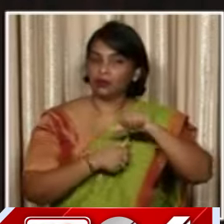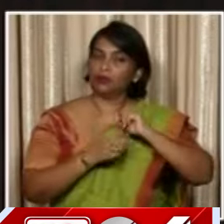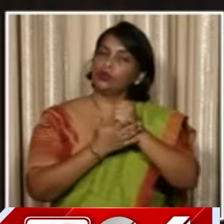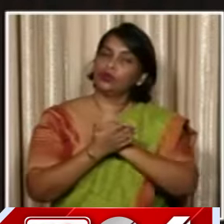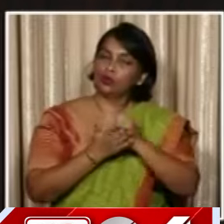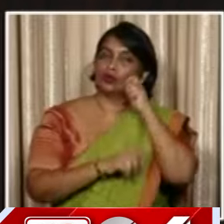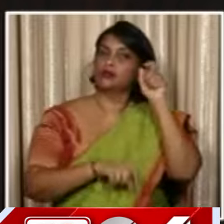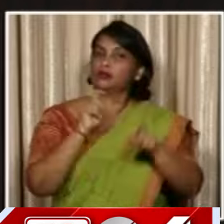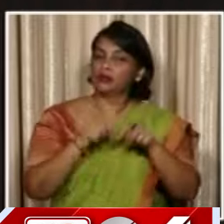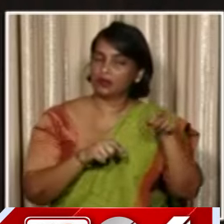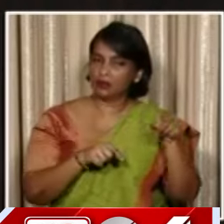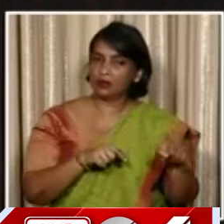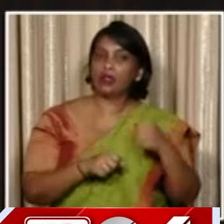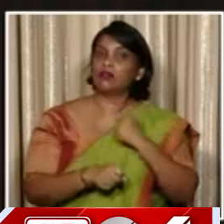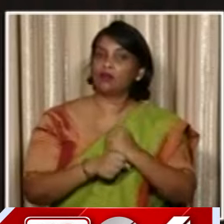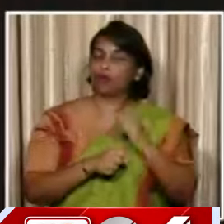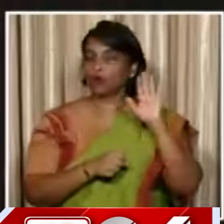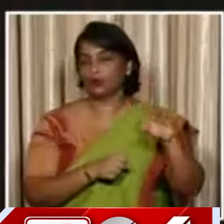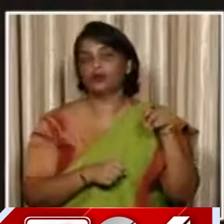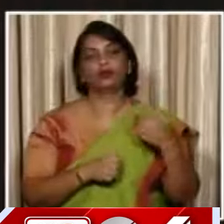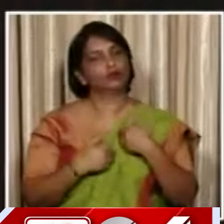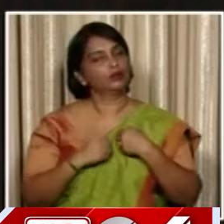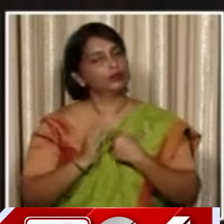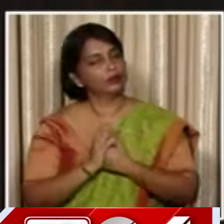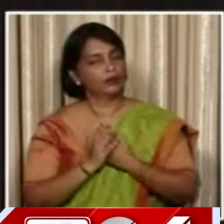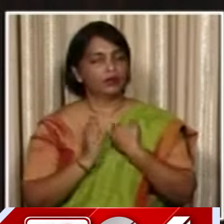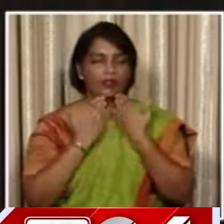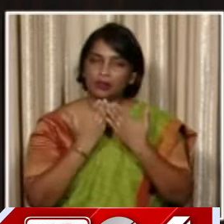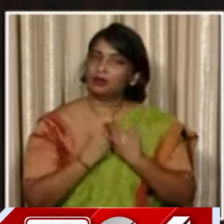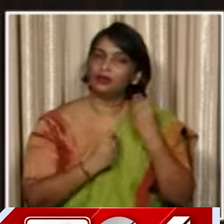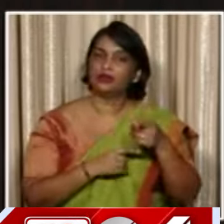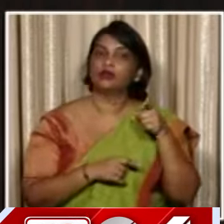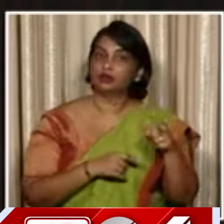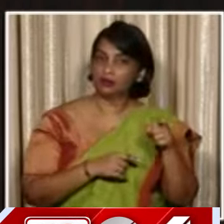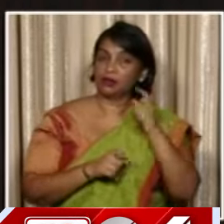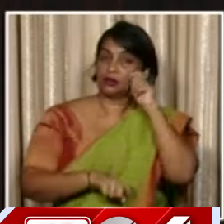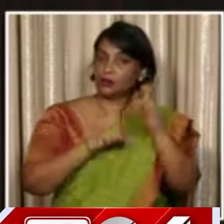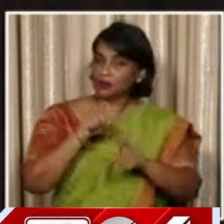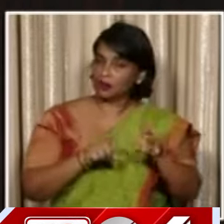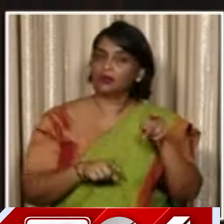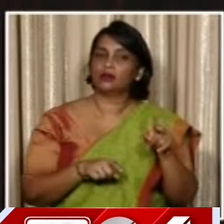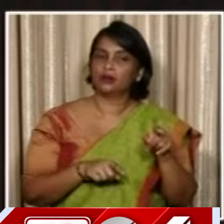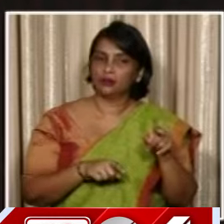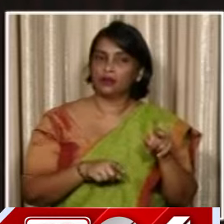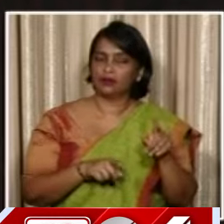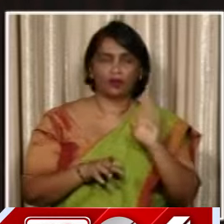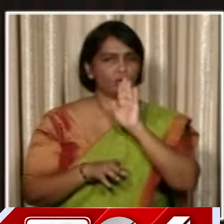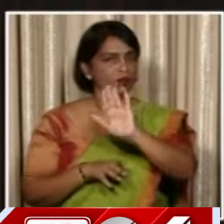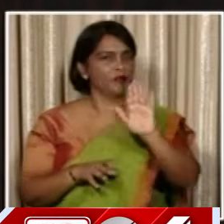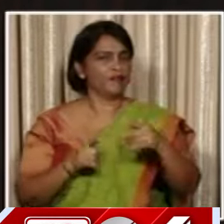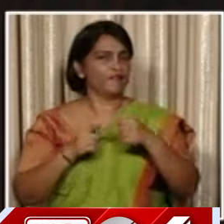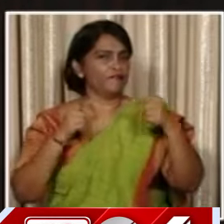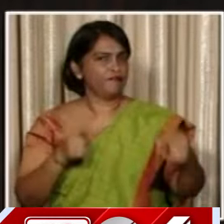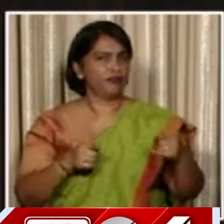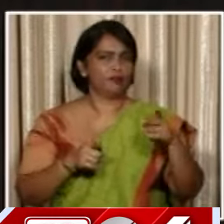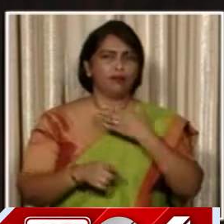සියලුම පුරවැසියන්ට රජය වෙනුවෙන් මගේ ගෞරවනීය ආචාර්ය පුදගන්නෝ මේ ජනතාව එක එක විපක්ෂයෙන්